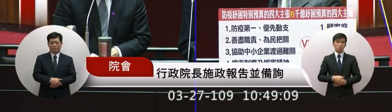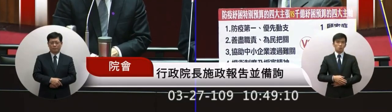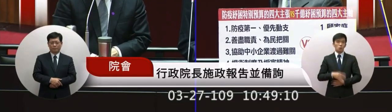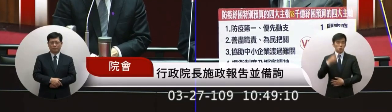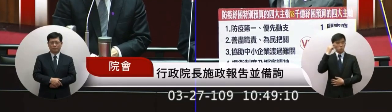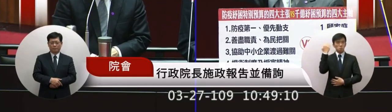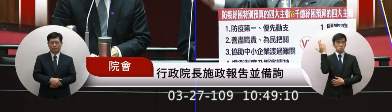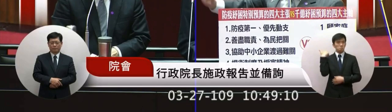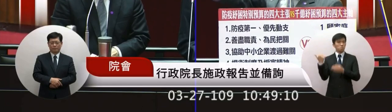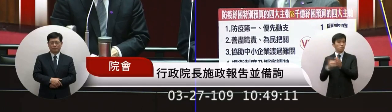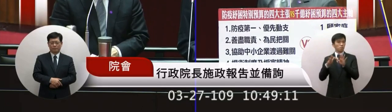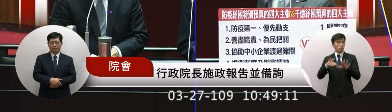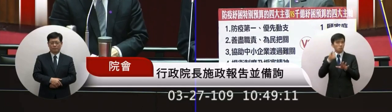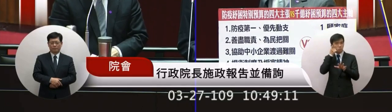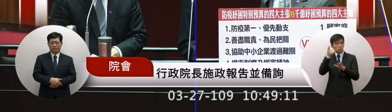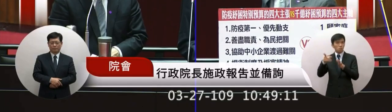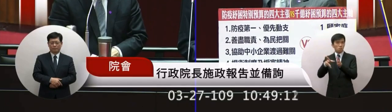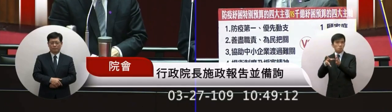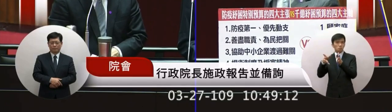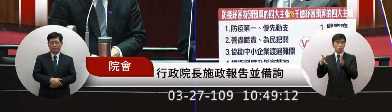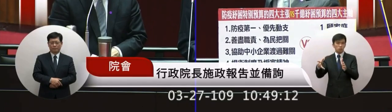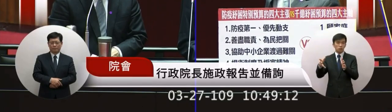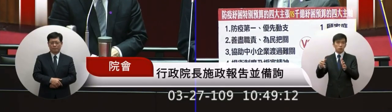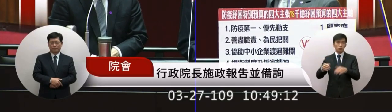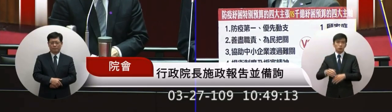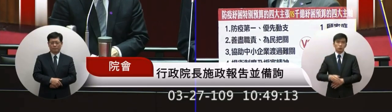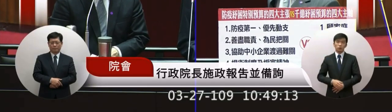中，你会当将整个一千亿，